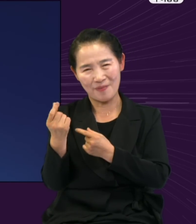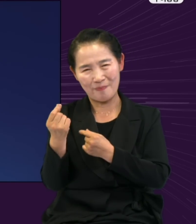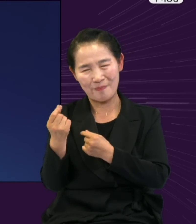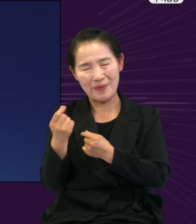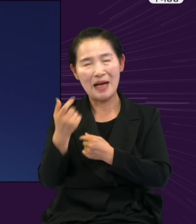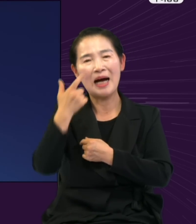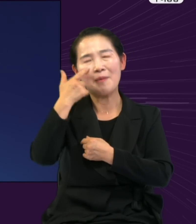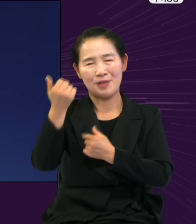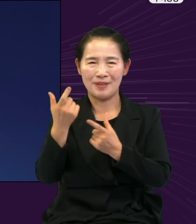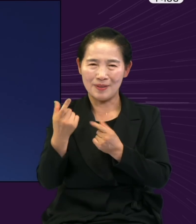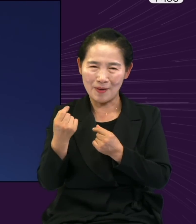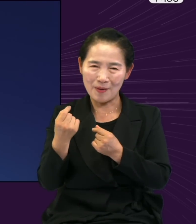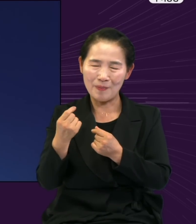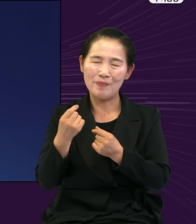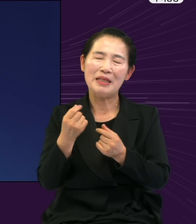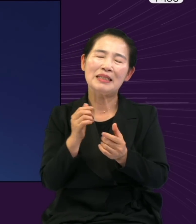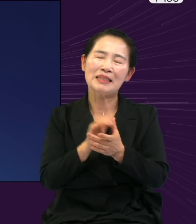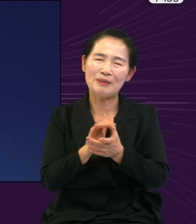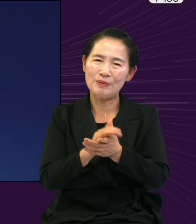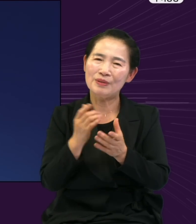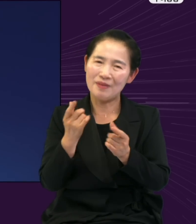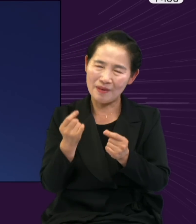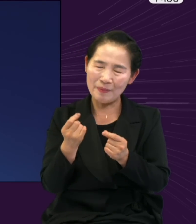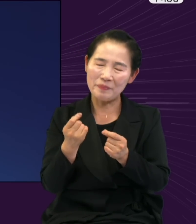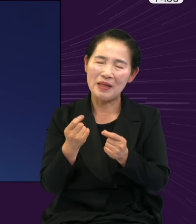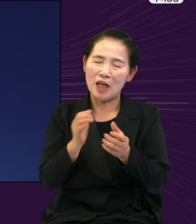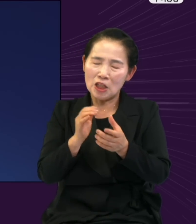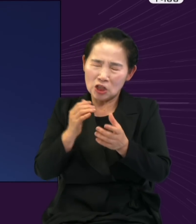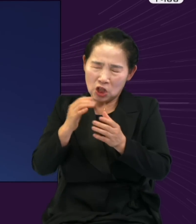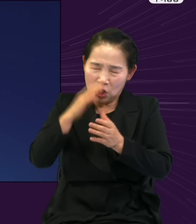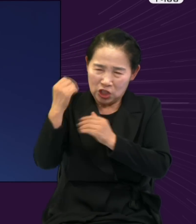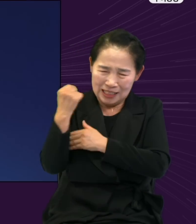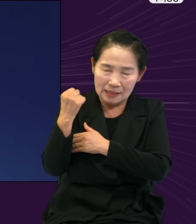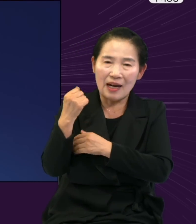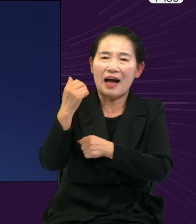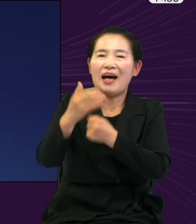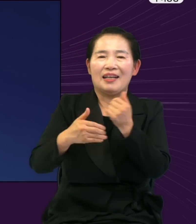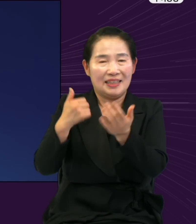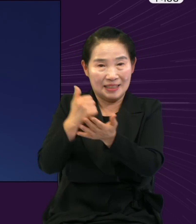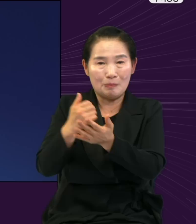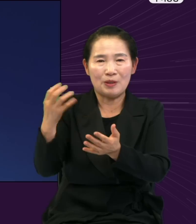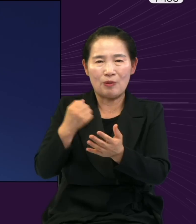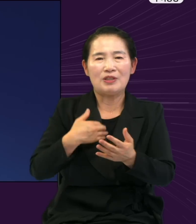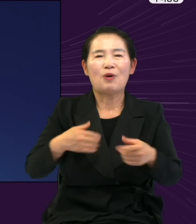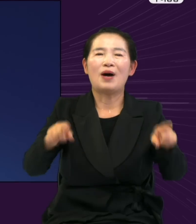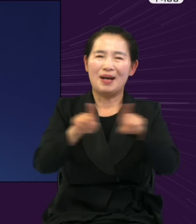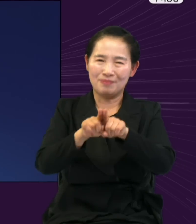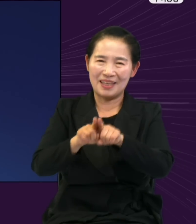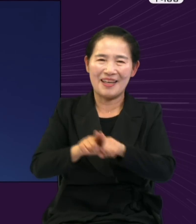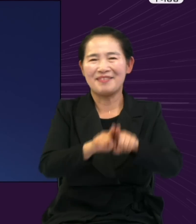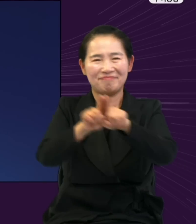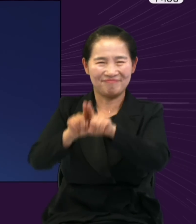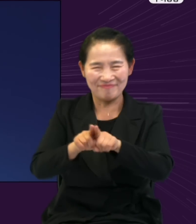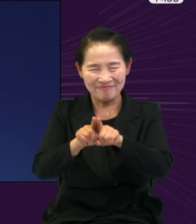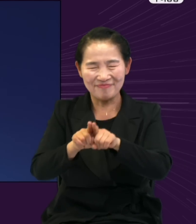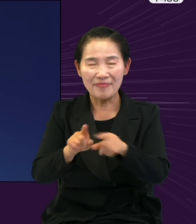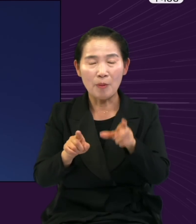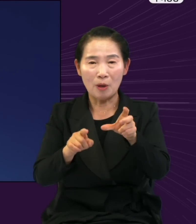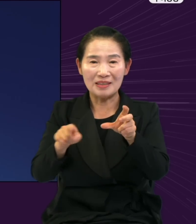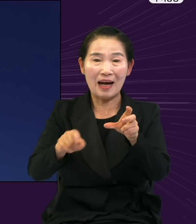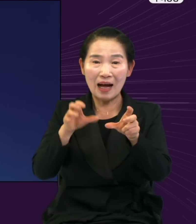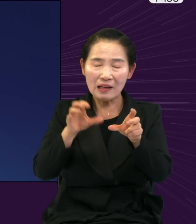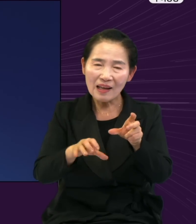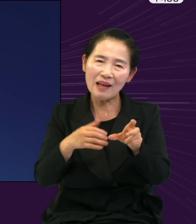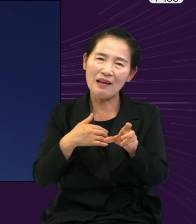친구로, 전능하신 하나님으로 저와 함께 가십니다. 그리고 저는 아직 이 버스 안에서 해야 할